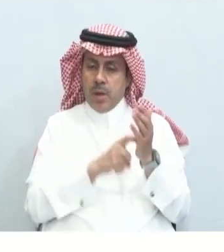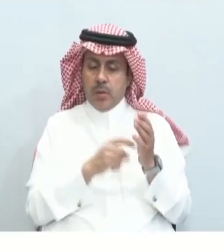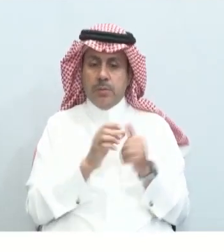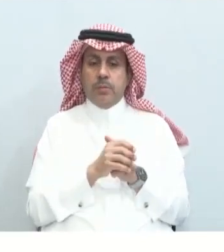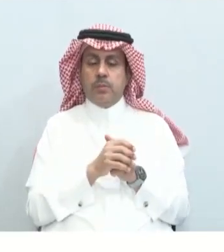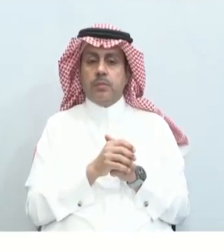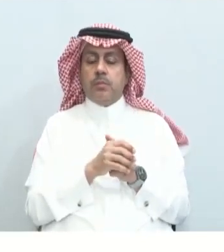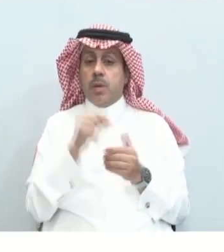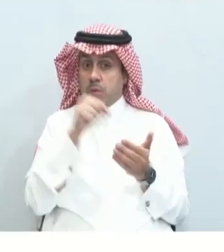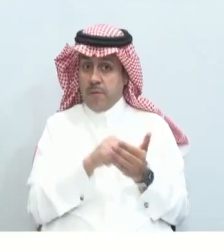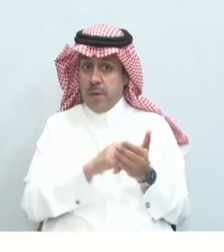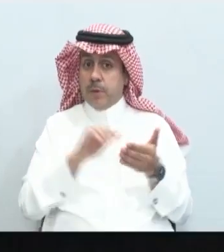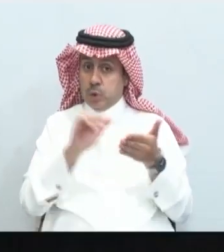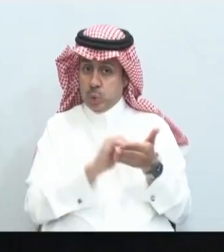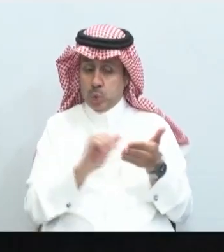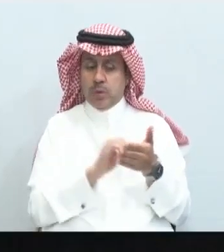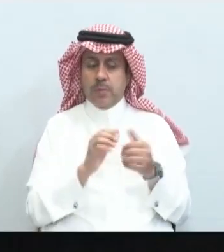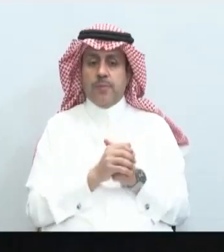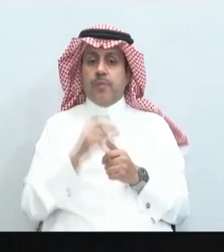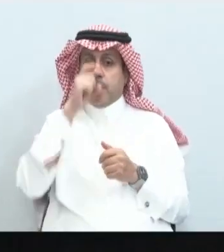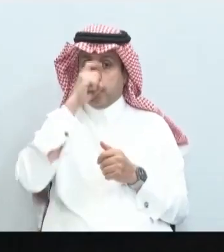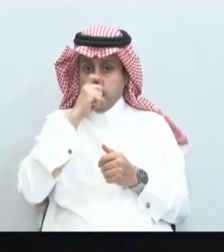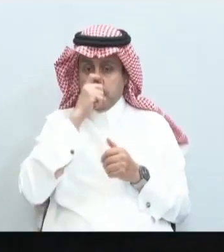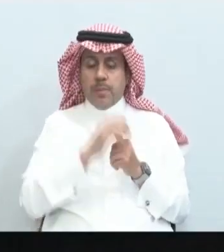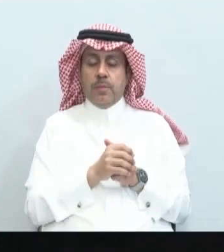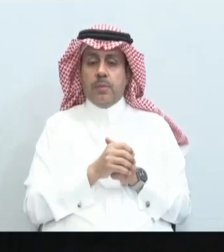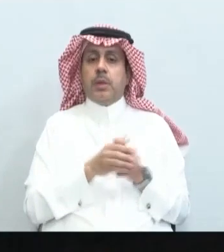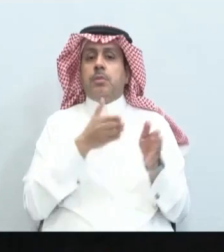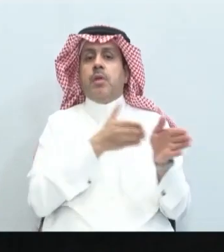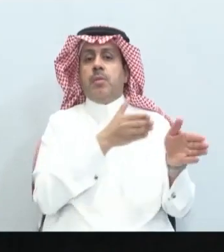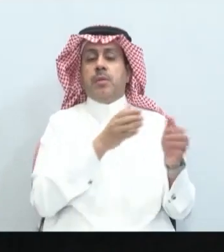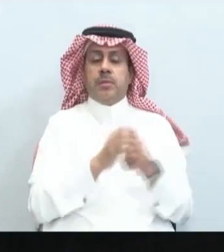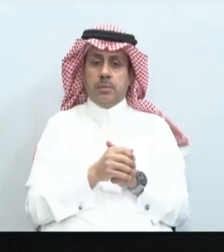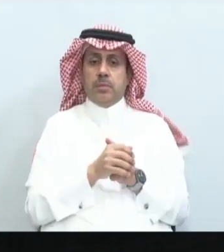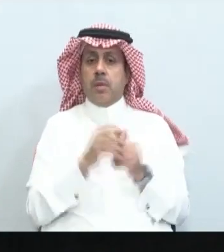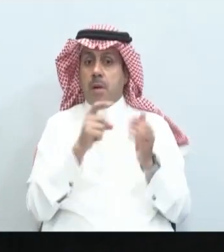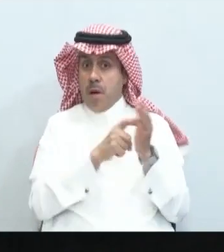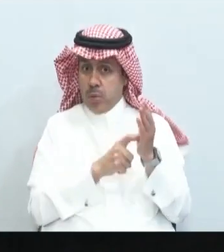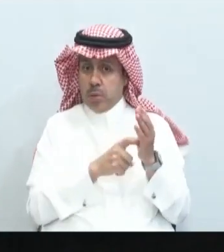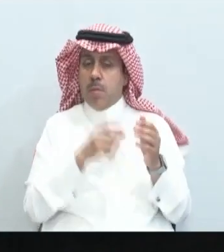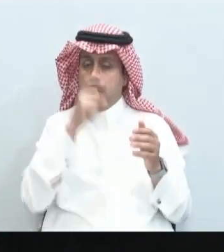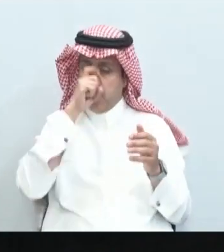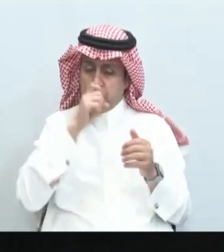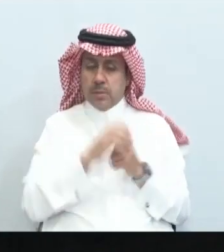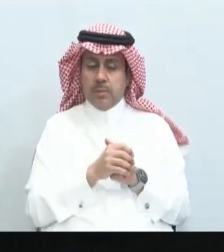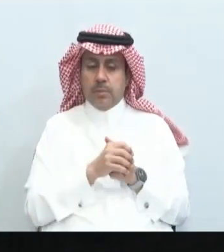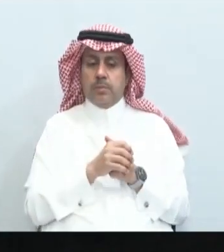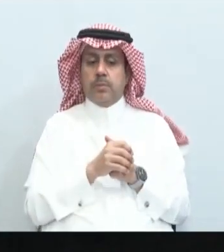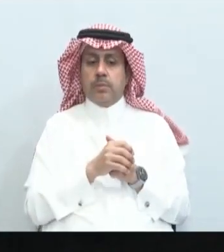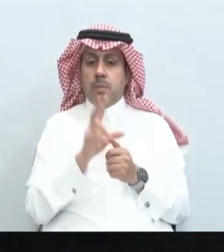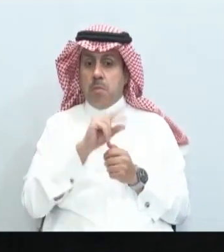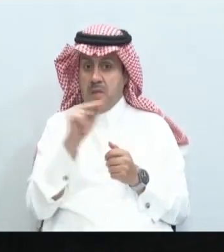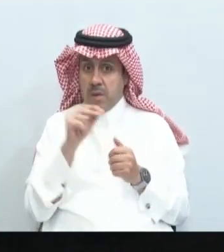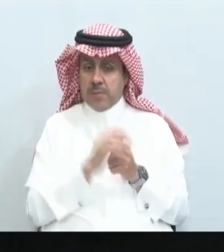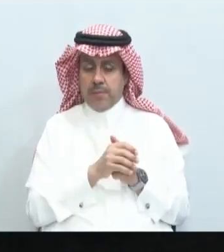فما يوجد به من شروط يجب الامتثال به باعتباره قانونا ملزما مثلا